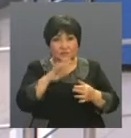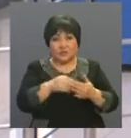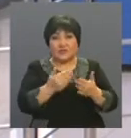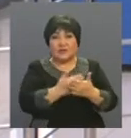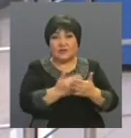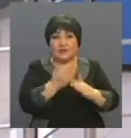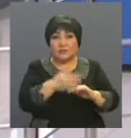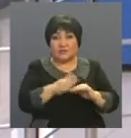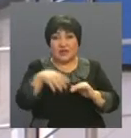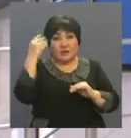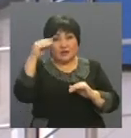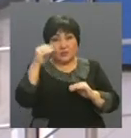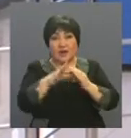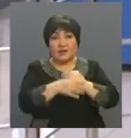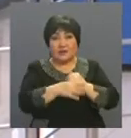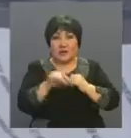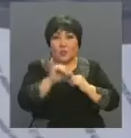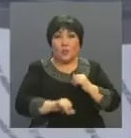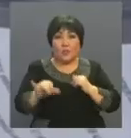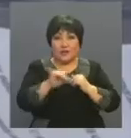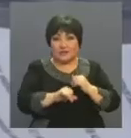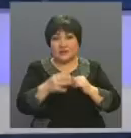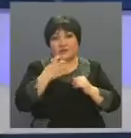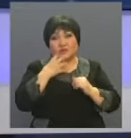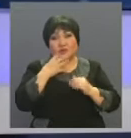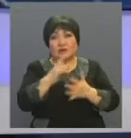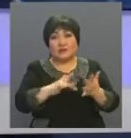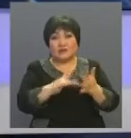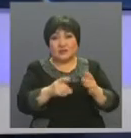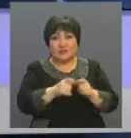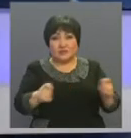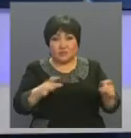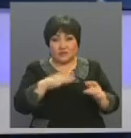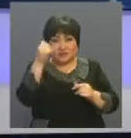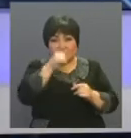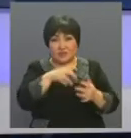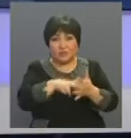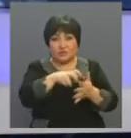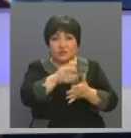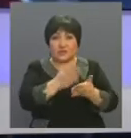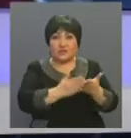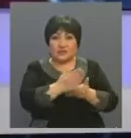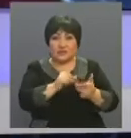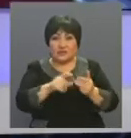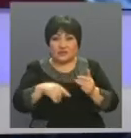бөлімшелер Ақтөбе, Атырау, Орал, Қызылорда қалаларында ашылған еді. Жылына пошта қызметкерлері Қазақстан бойынша